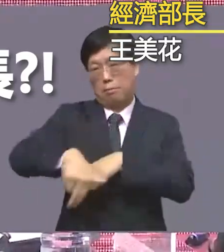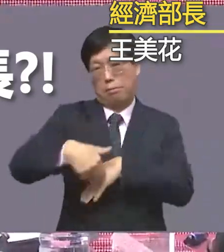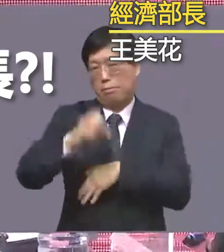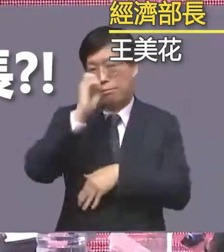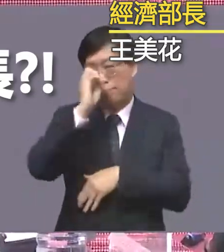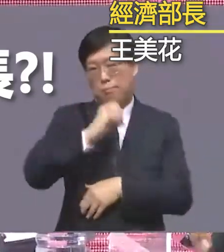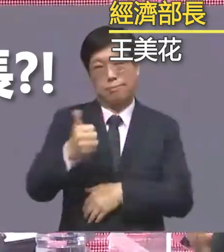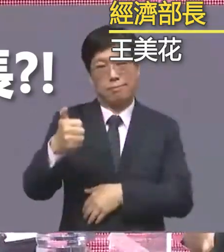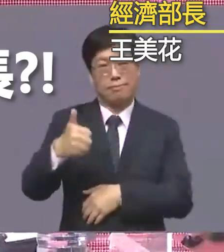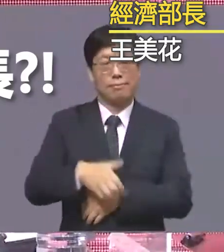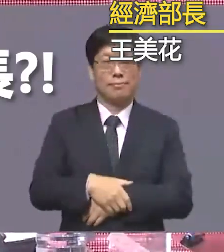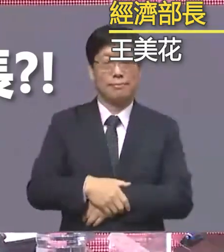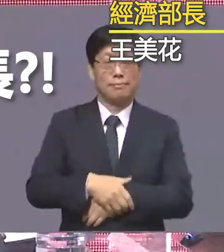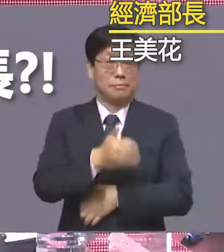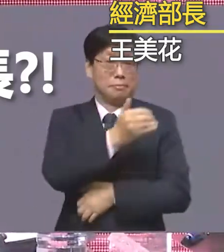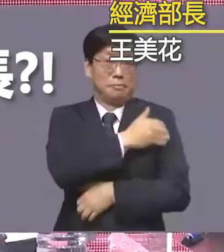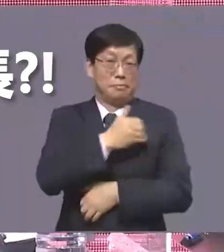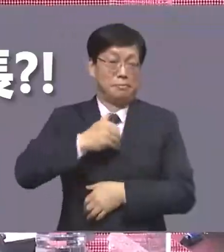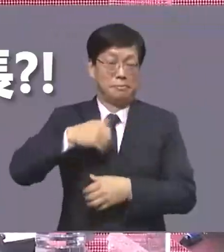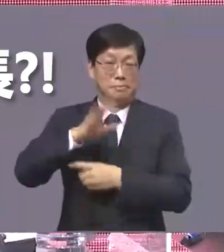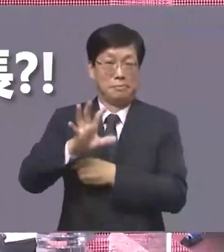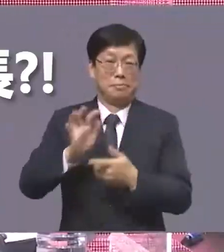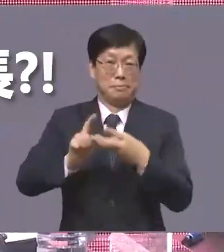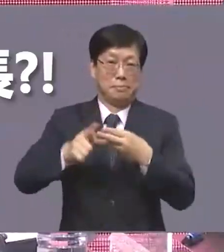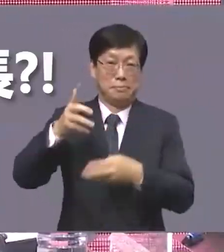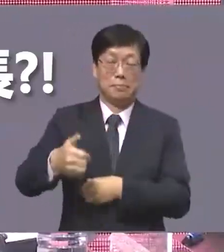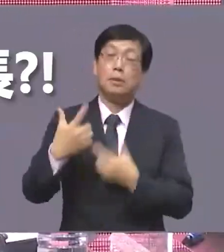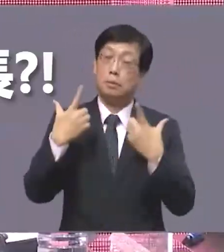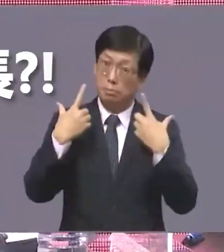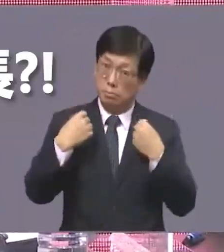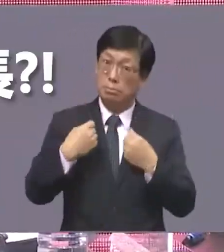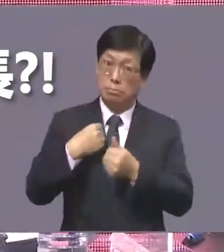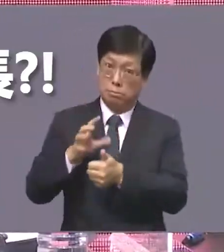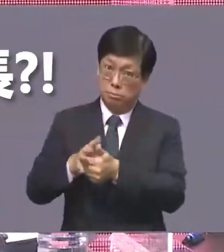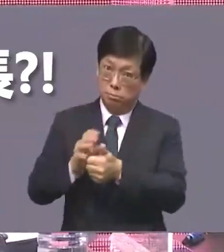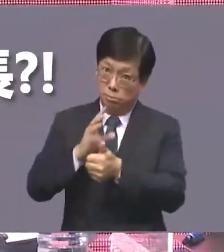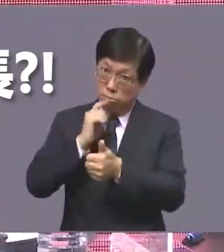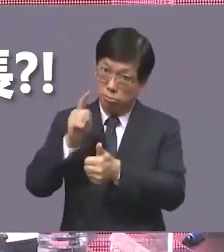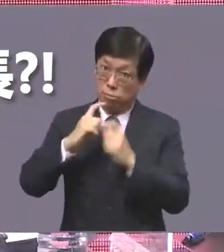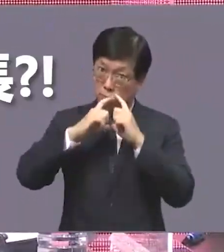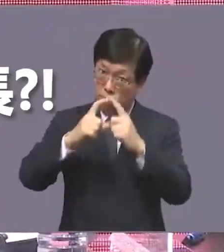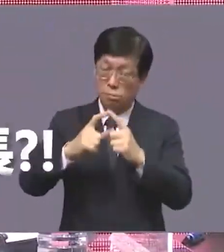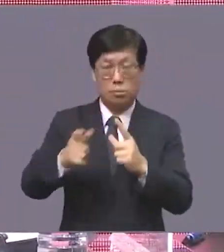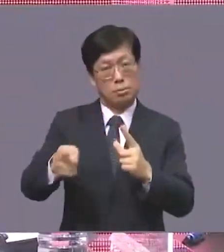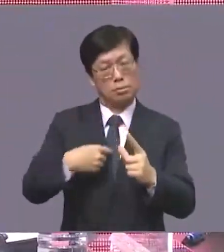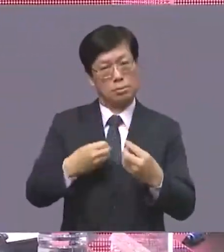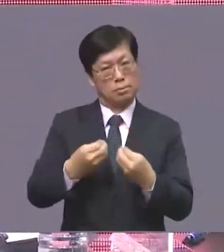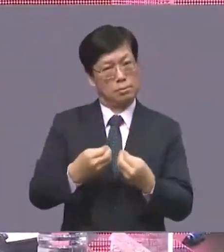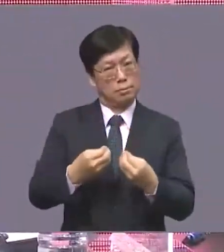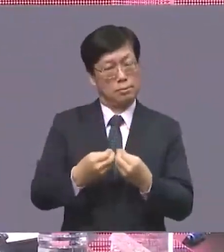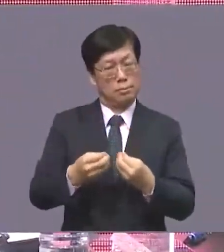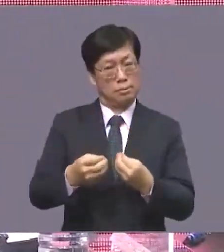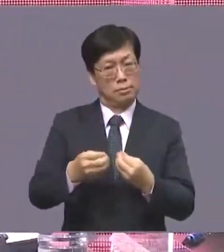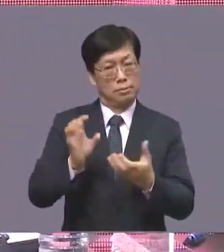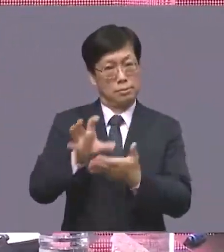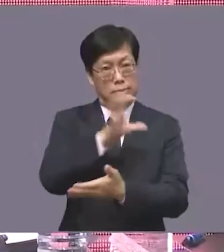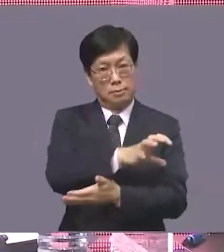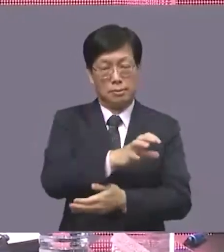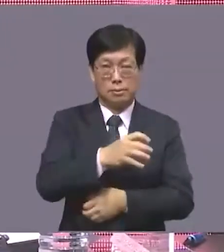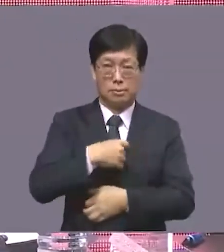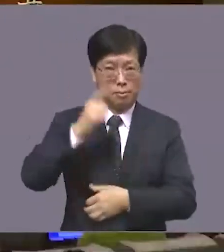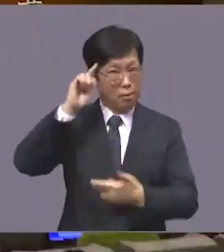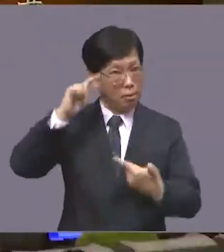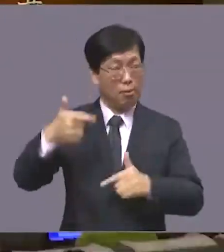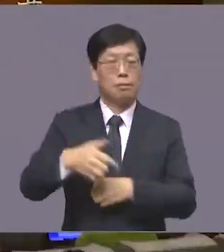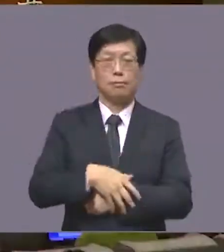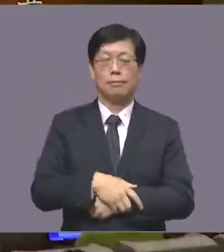谢。 好，其中主委。 我本来要学罗秉成政委的回答，可是这样太跟我想法不一